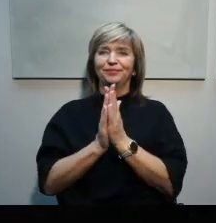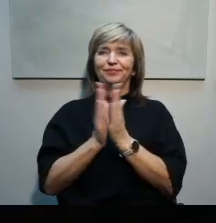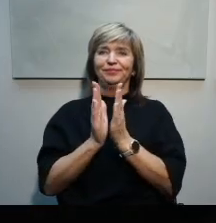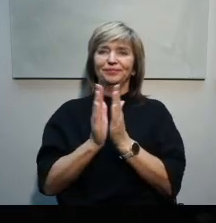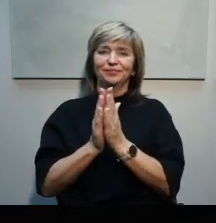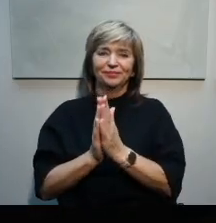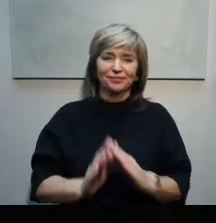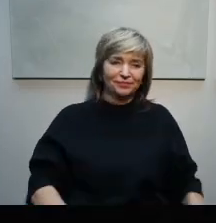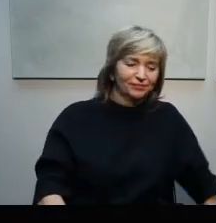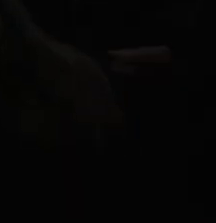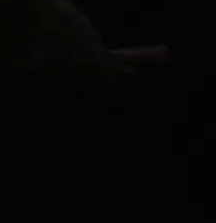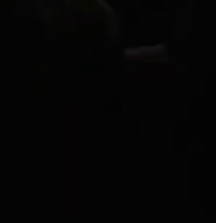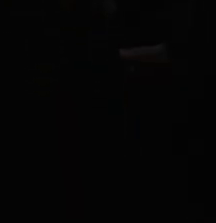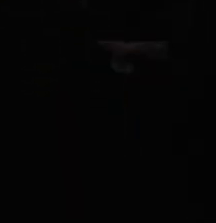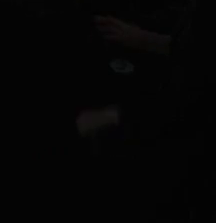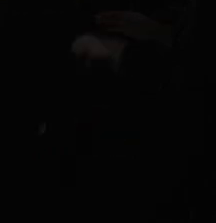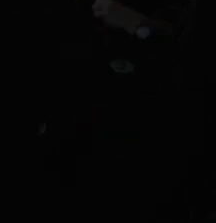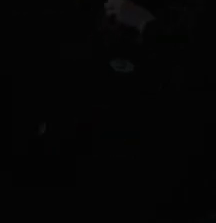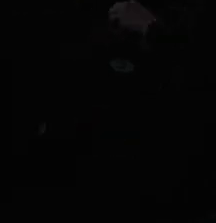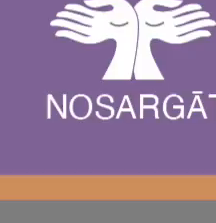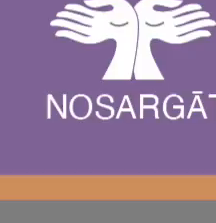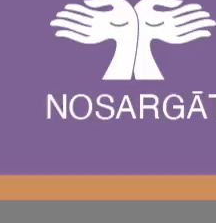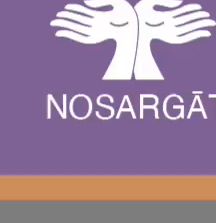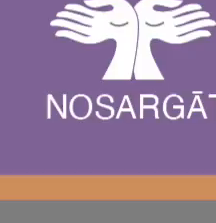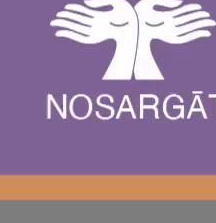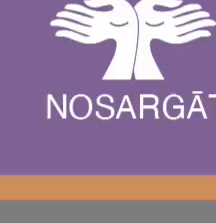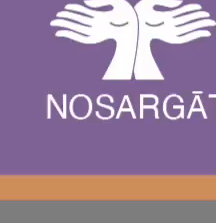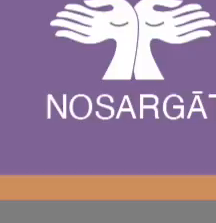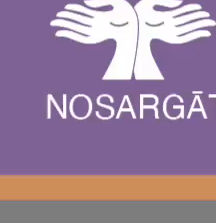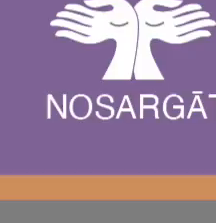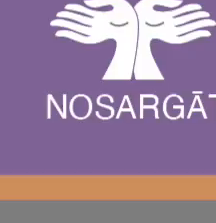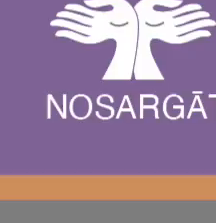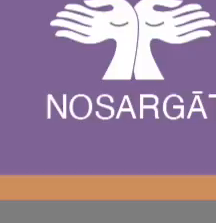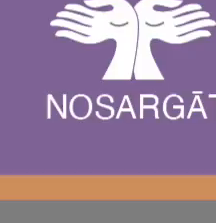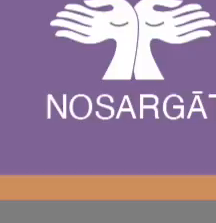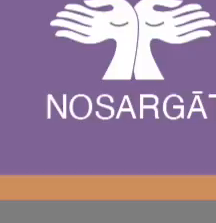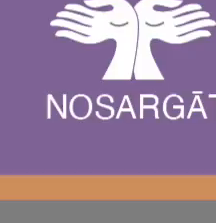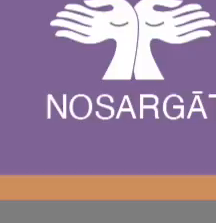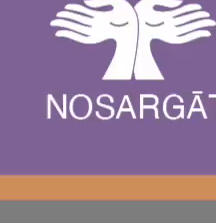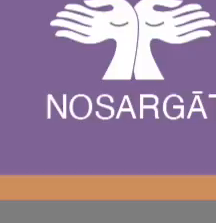Paldies!